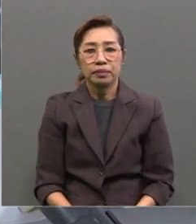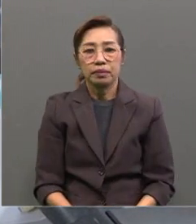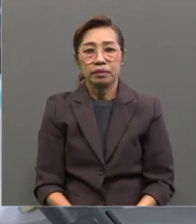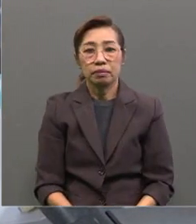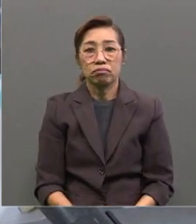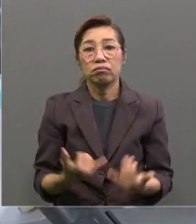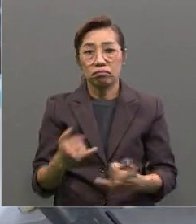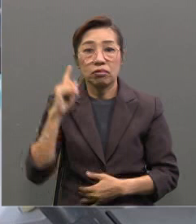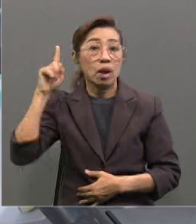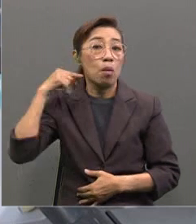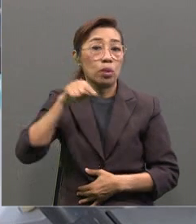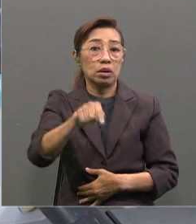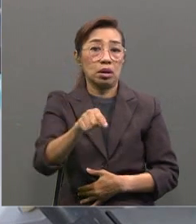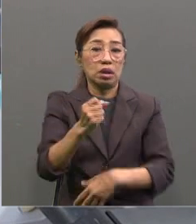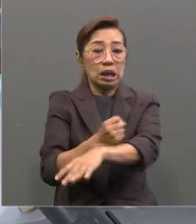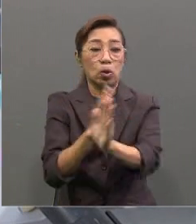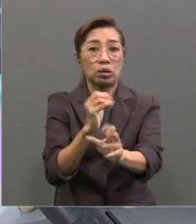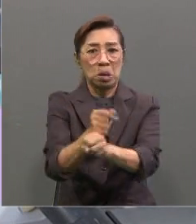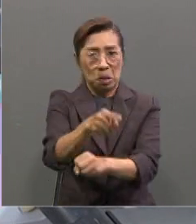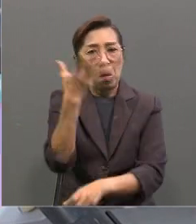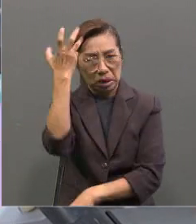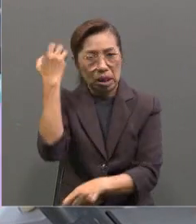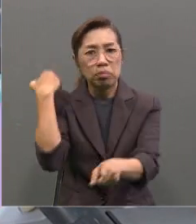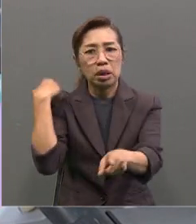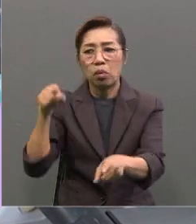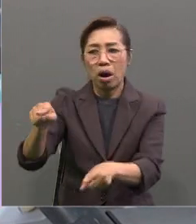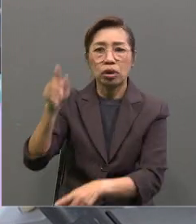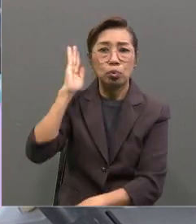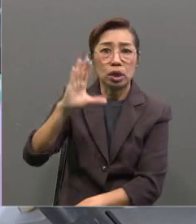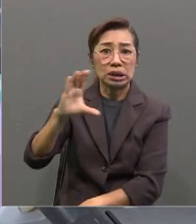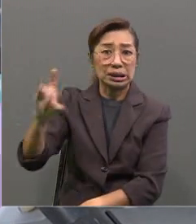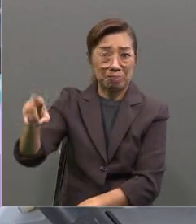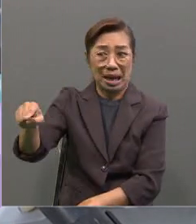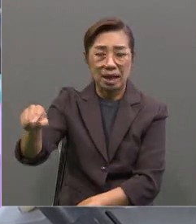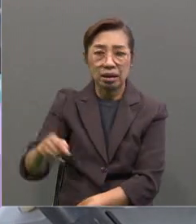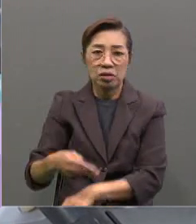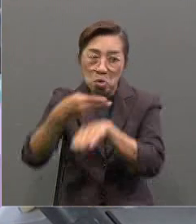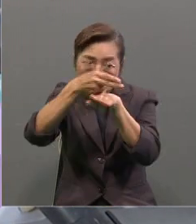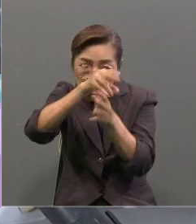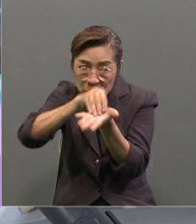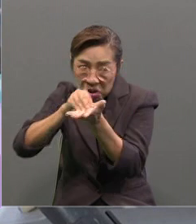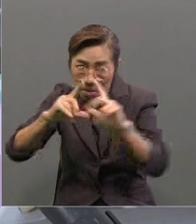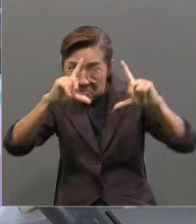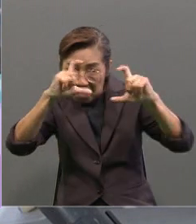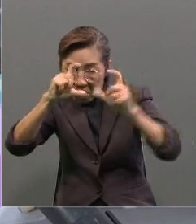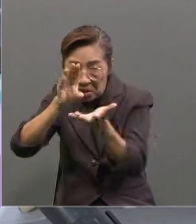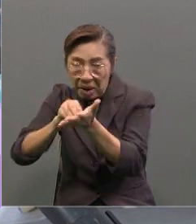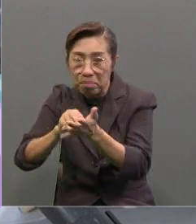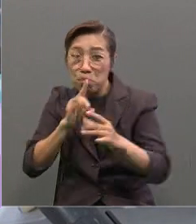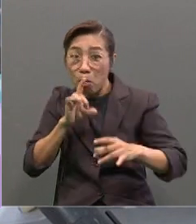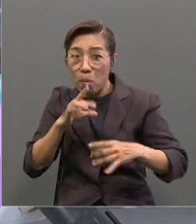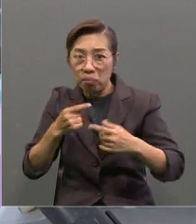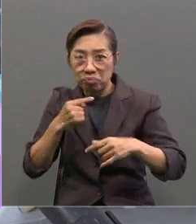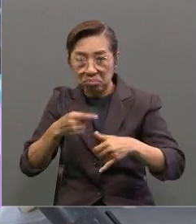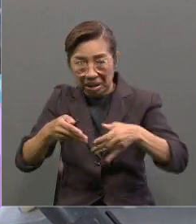คือตอนนี้น้องเขาเนี่ยก็วิตกกังวลว่าภาพที่มีการถูกถ่ายไปจำนวนมากเนี่ยนะครับซึ่งไม่รู้ว่านายปิยพงศ์เนี่ยเอาไปทำอะไรนะ